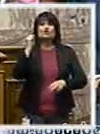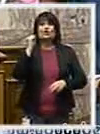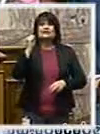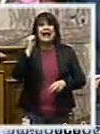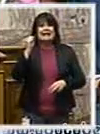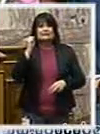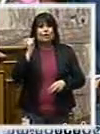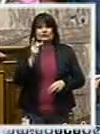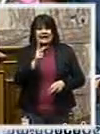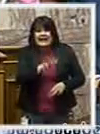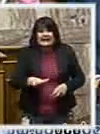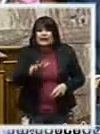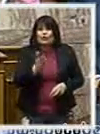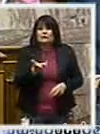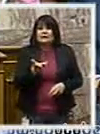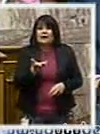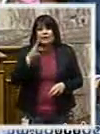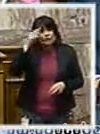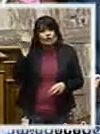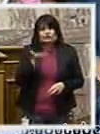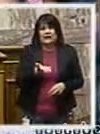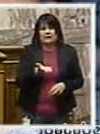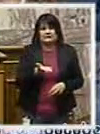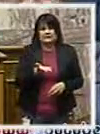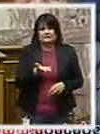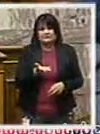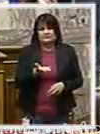βαρβαρότητα». Ξεχάσατε το πρώτο και υπηρετείτε το δεύτερο.